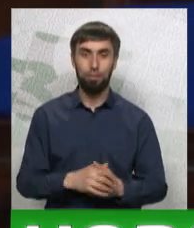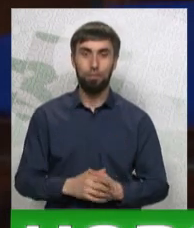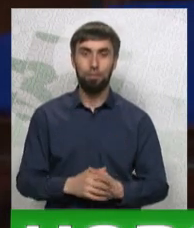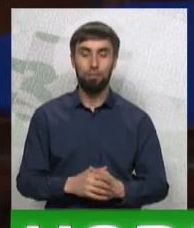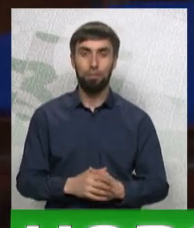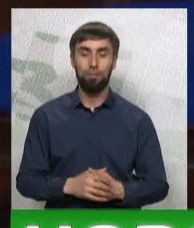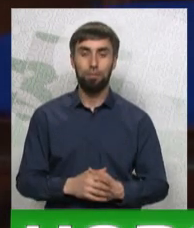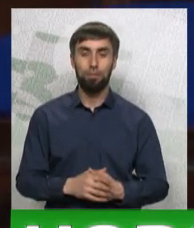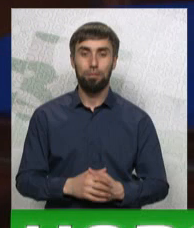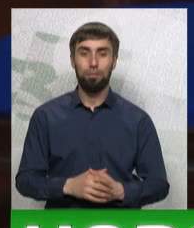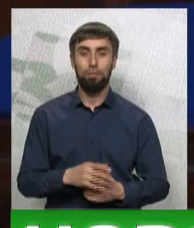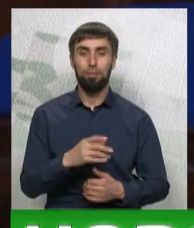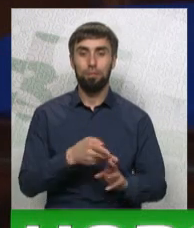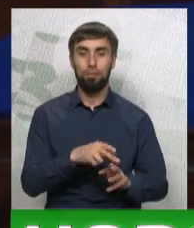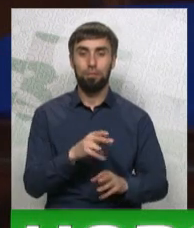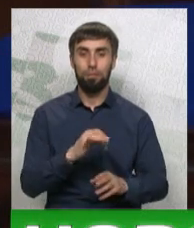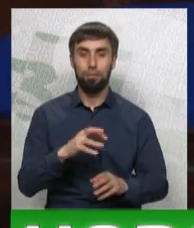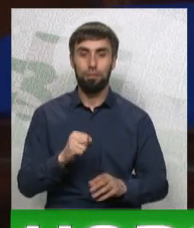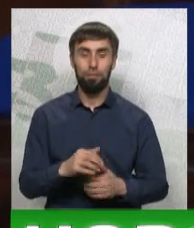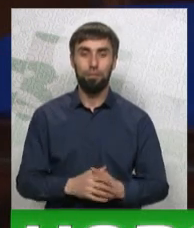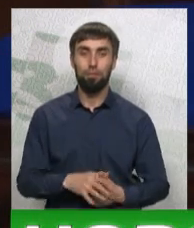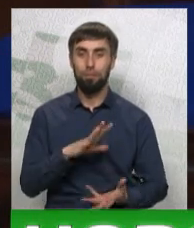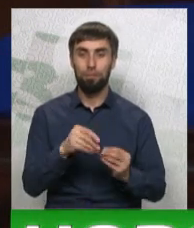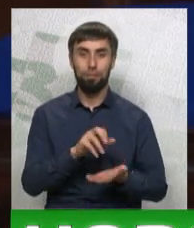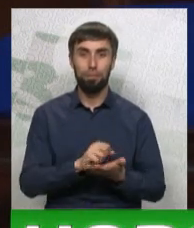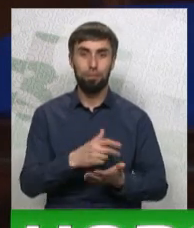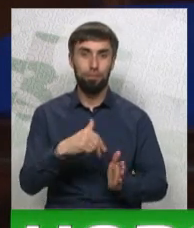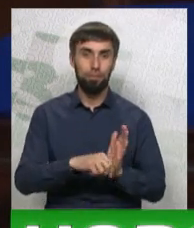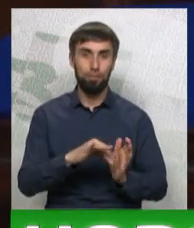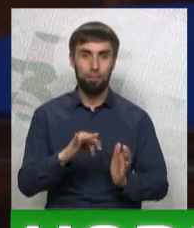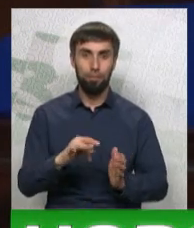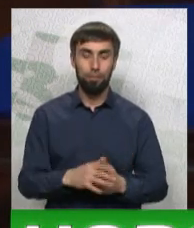в амбулаторный ковид-центр по месту жительства. Всего задействовано 36 операторов, в том числе и волонтеров.